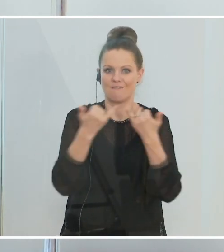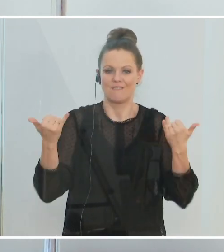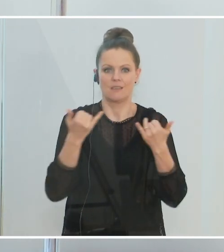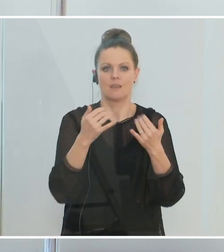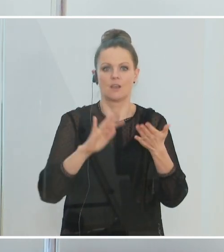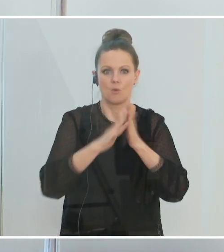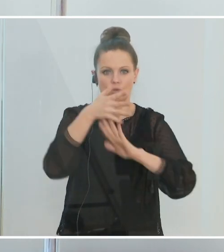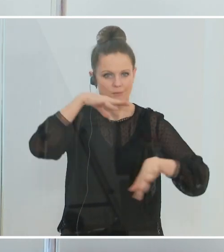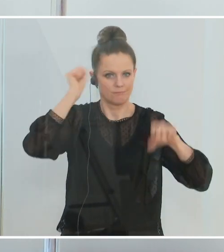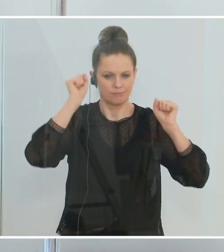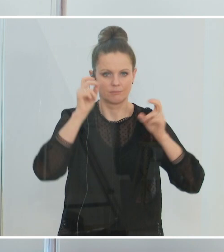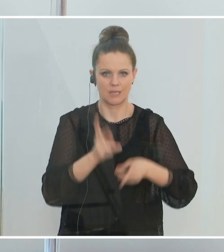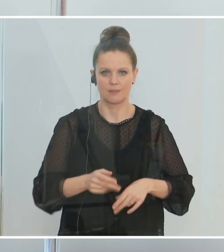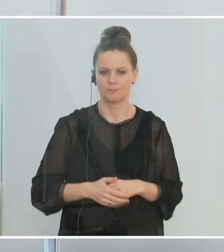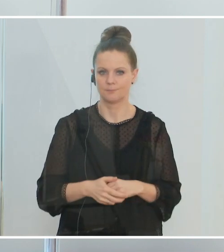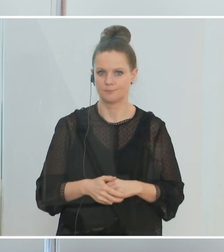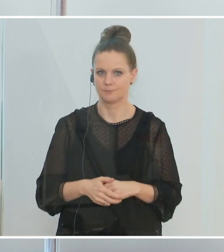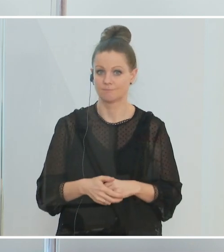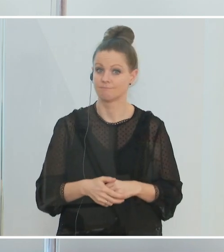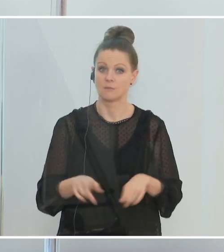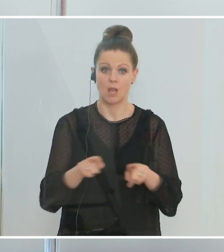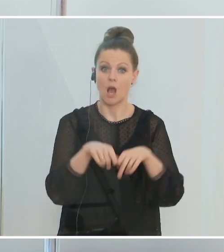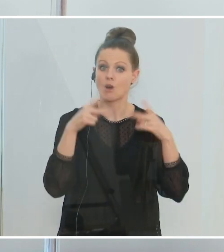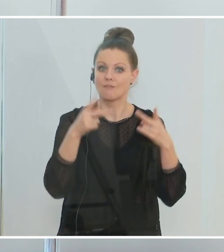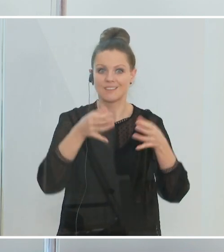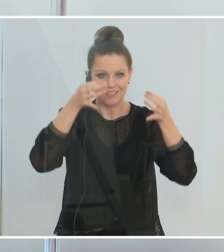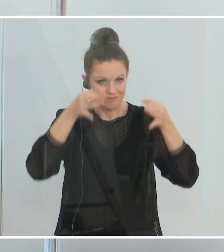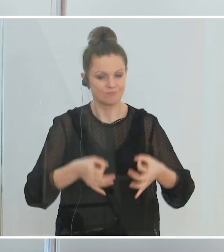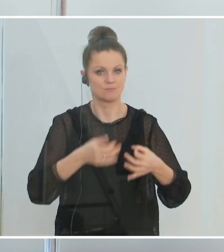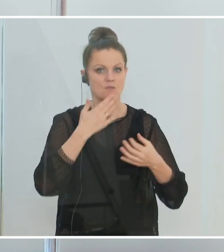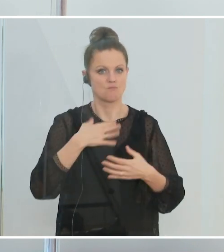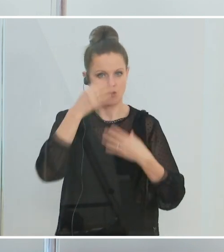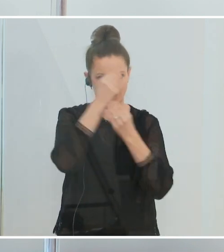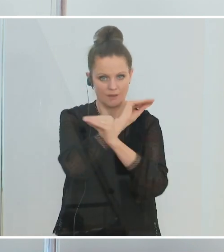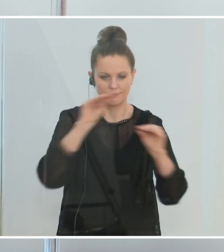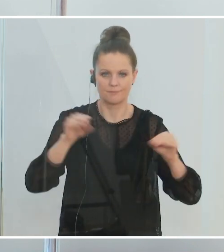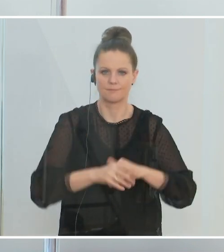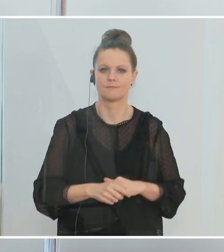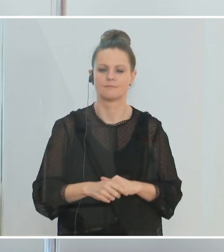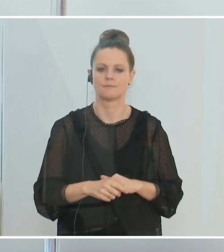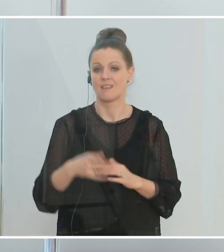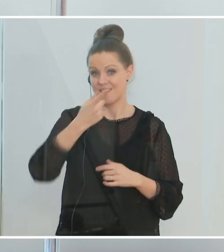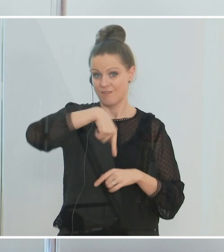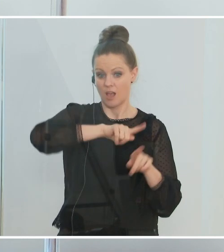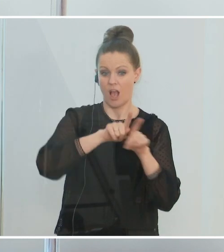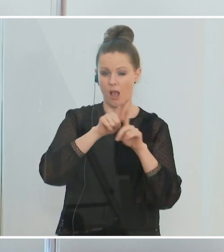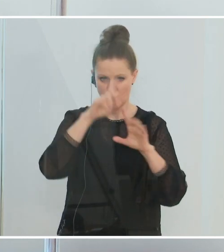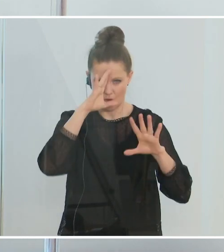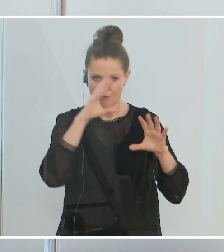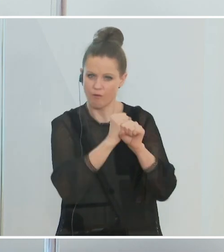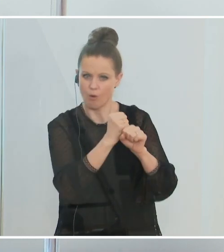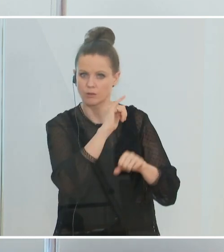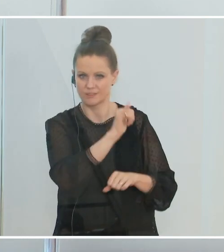ankommt. Tatsache ist, das möchte ich noch einmal betonen, dass hier wir natürlich ein Auge drauf haben,